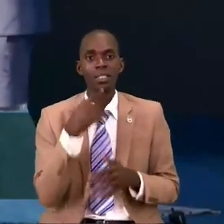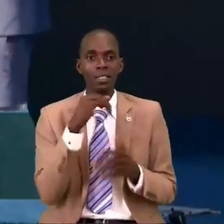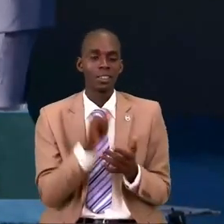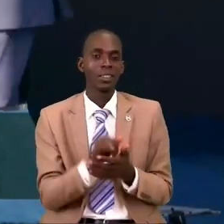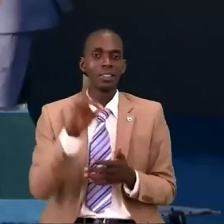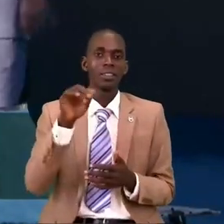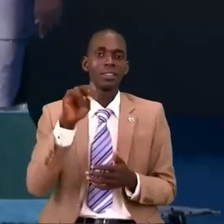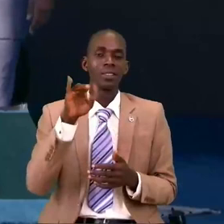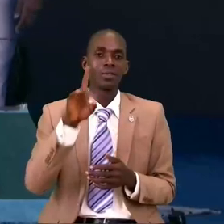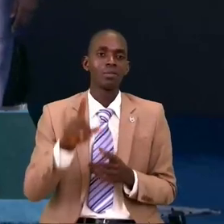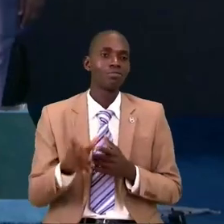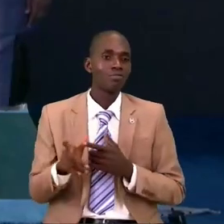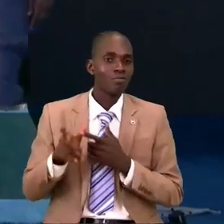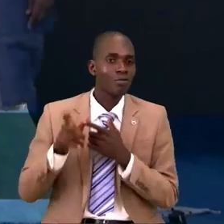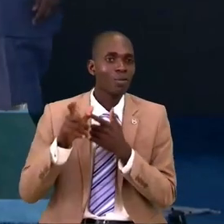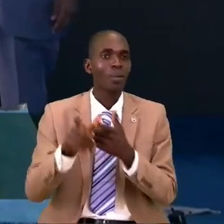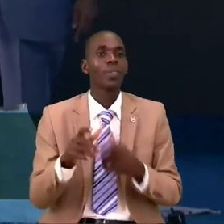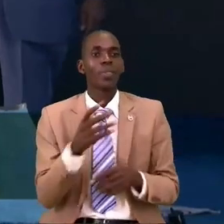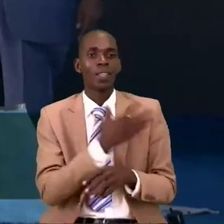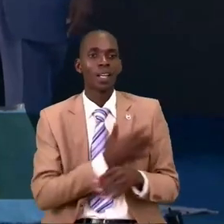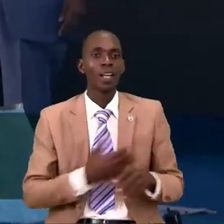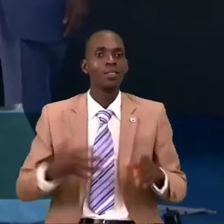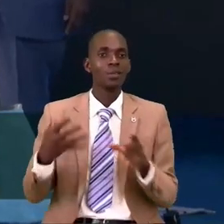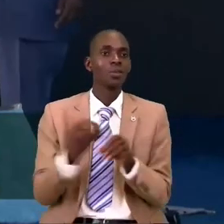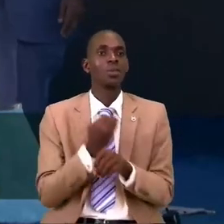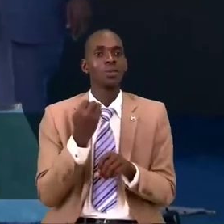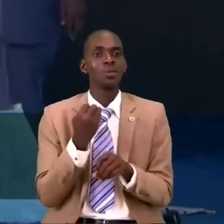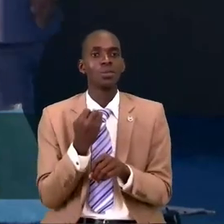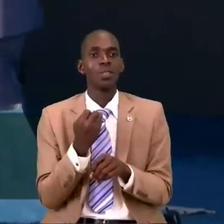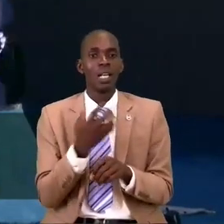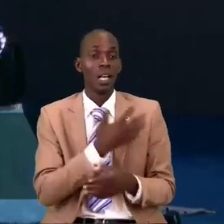saisit de son épée qu'il tira du fourreau,